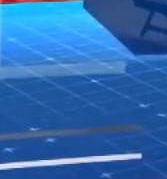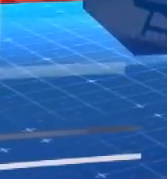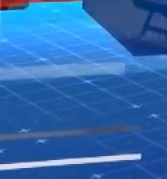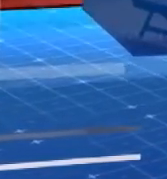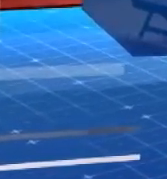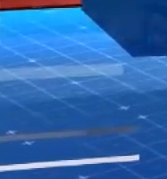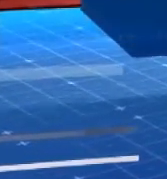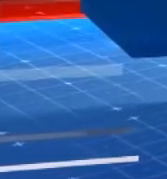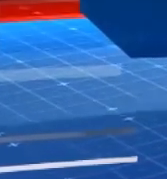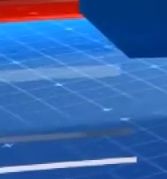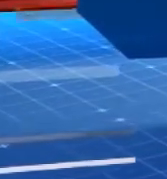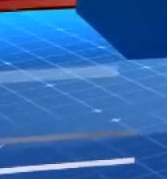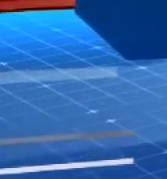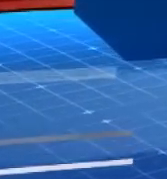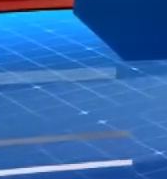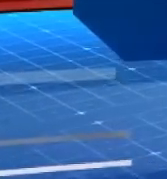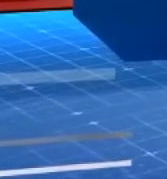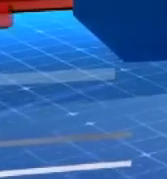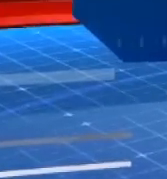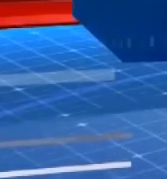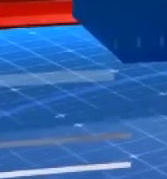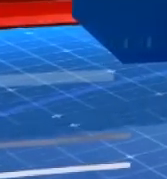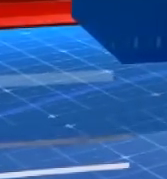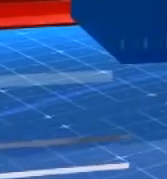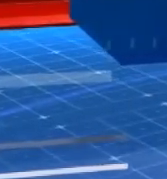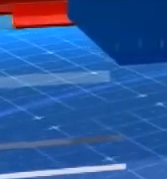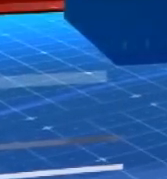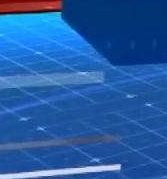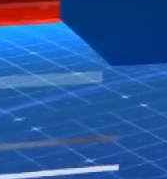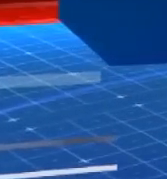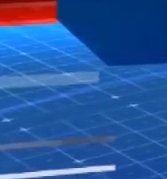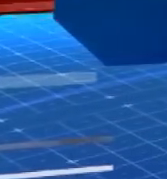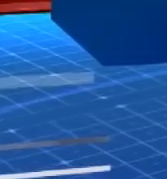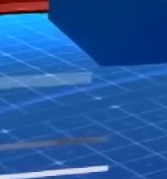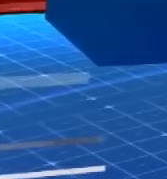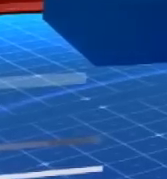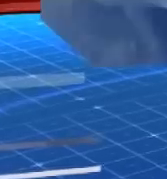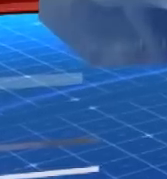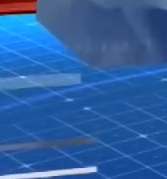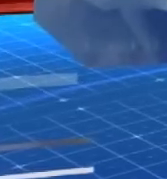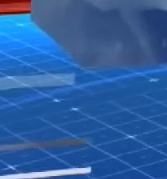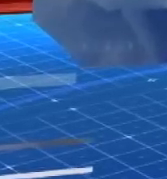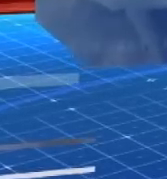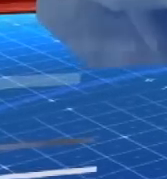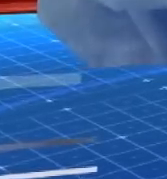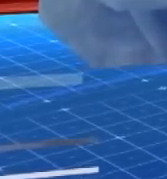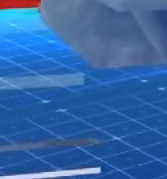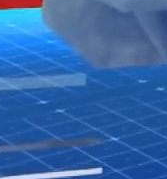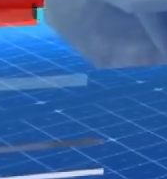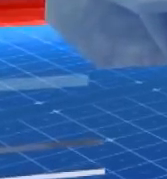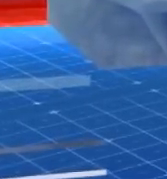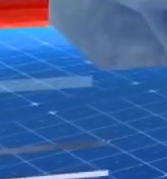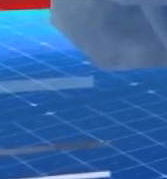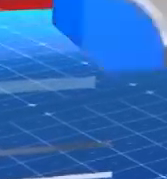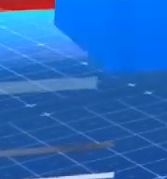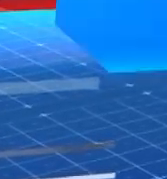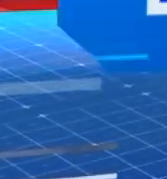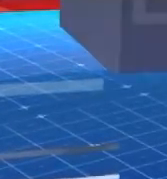Bagong herd immunity sa pagbabakuna. Population protection na may mas maliit na porsyente raw muna ang focus. Bakit